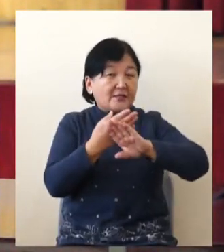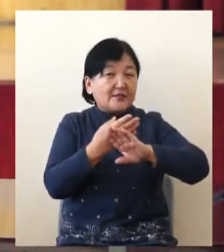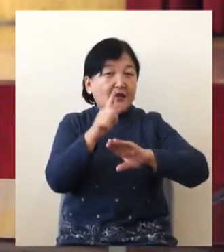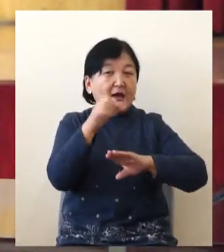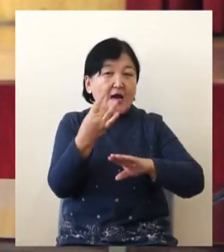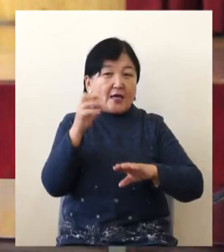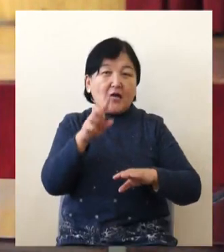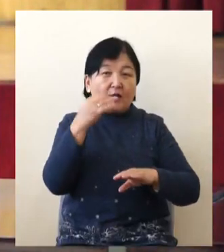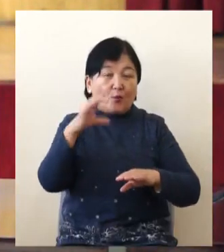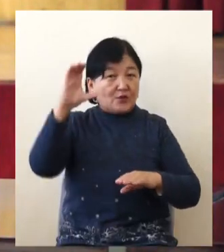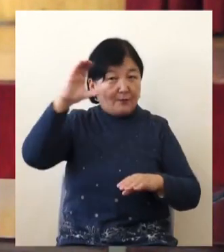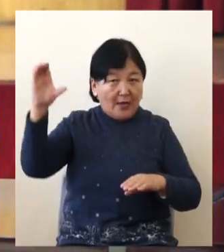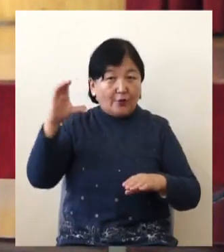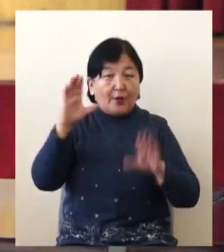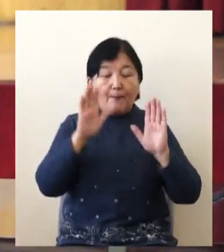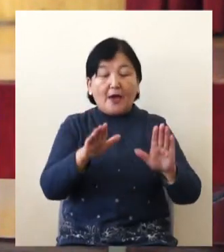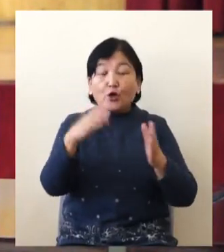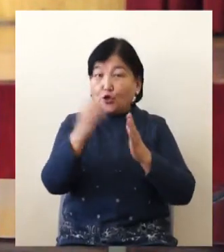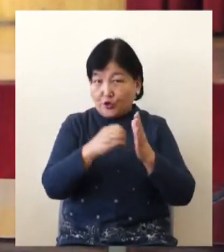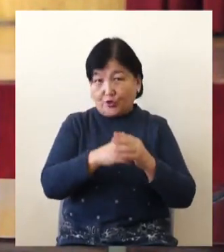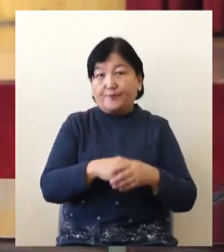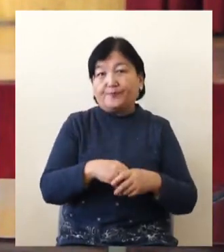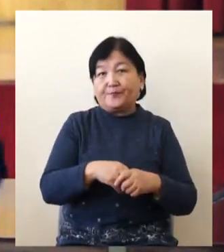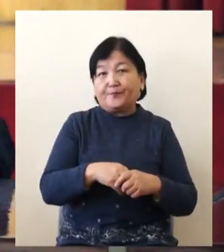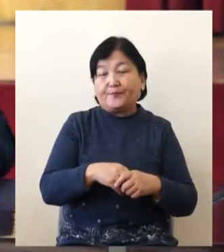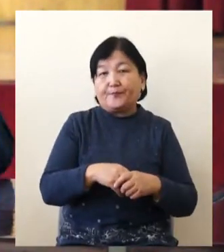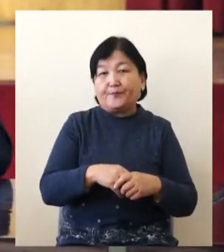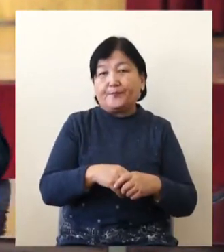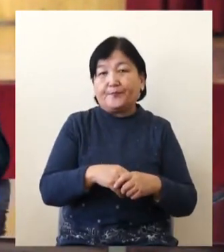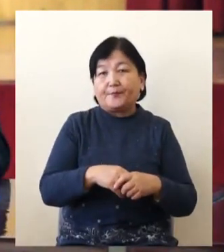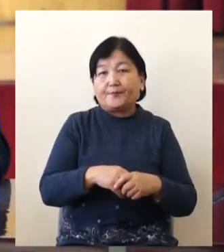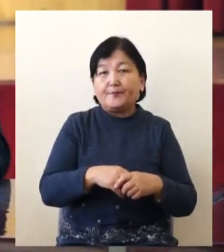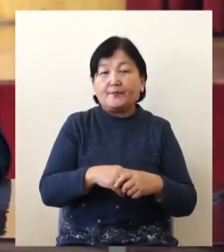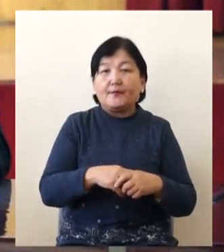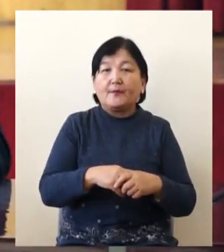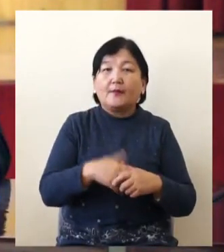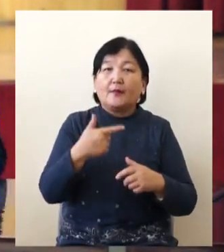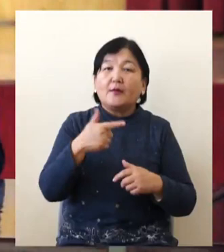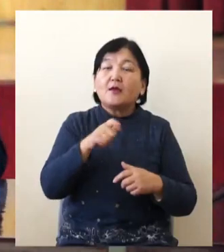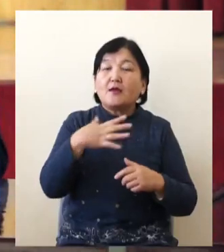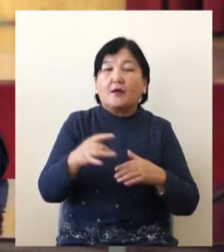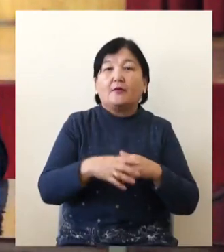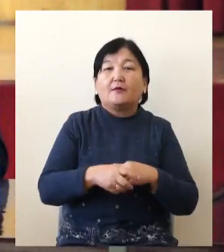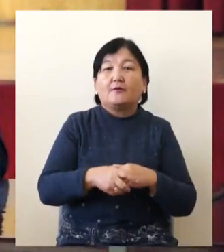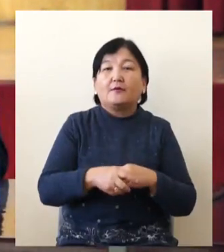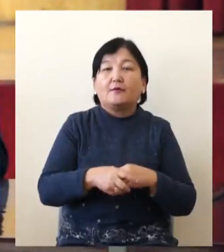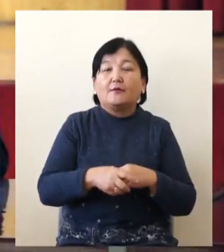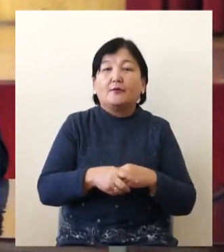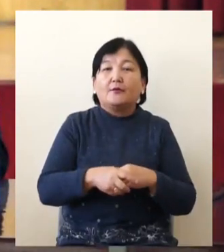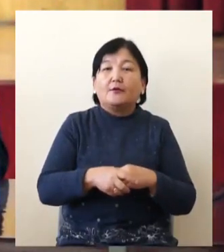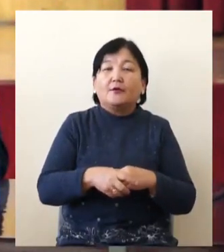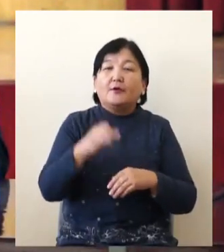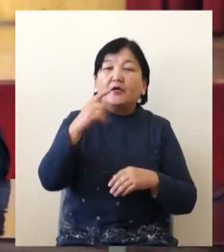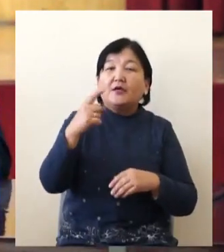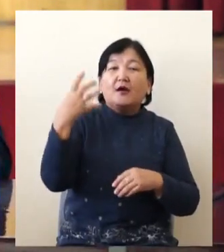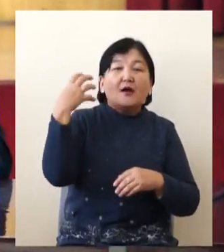намын харатус. Тэгэхээр энэ игэх